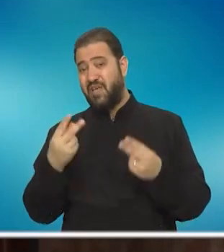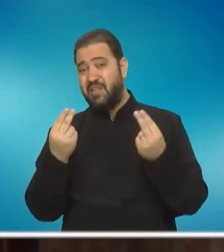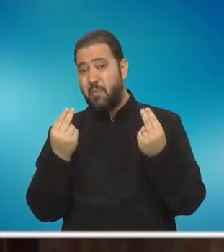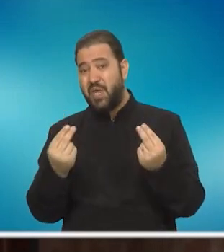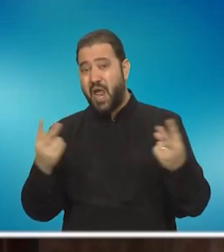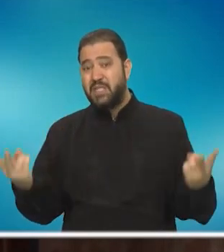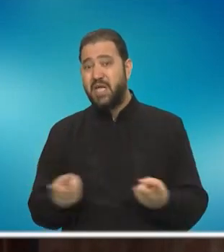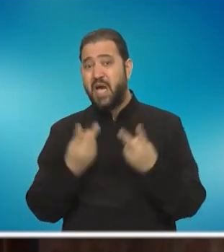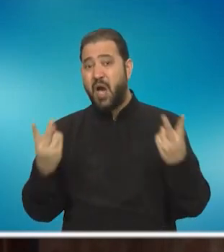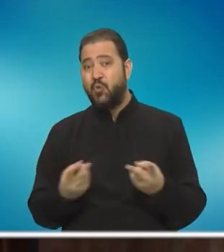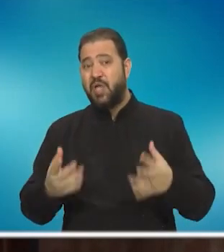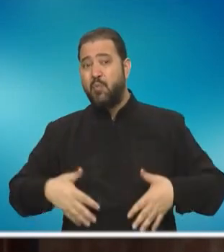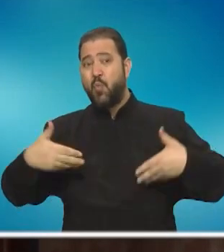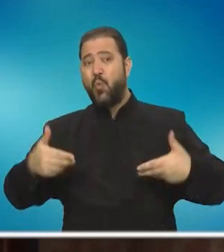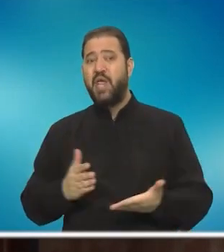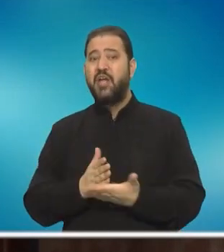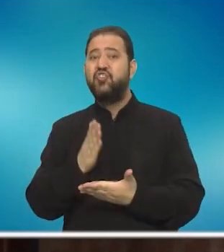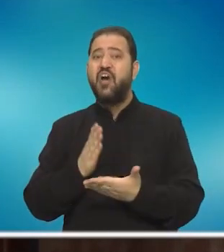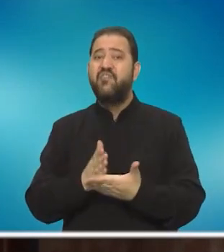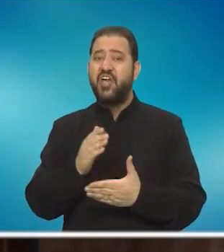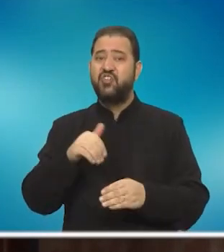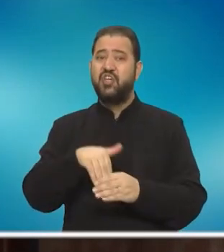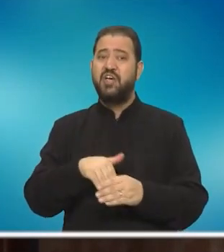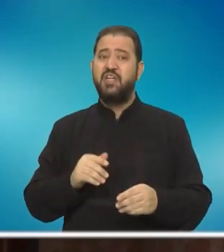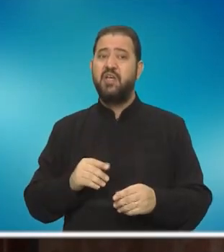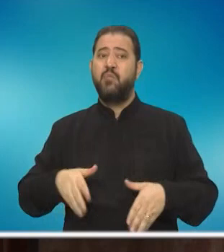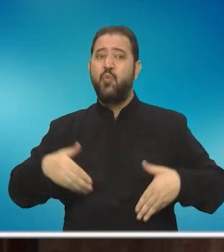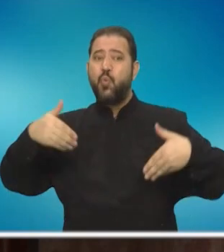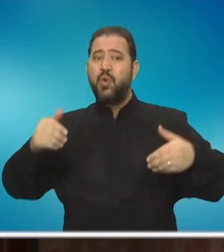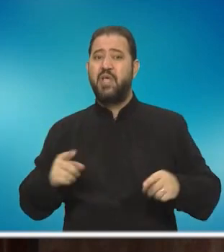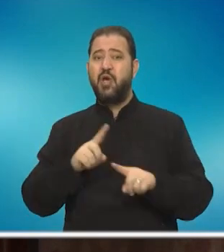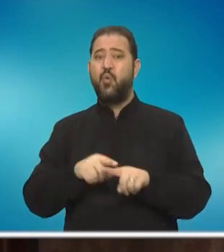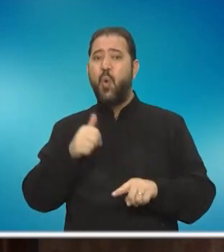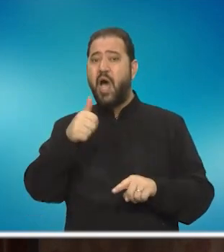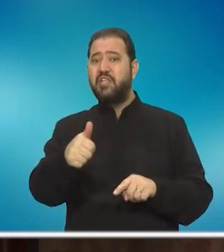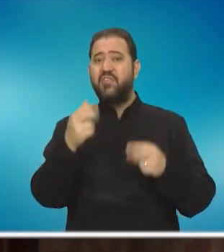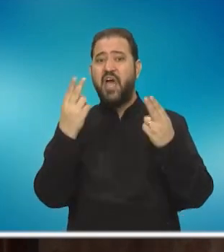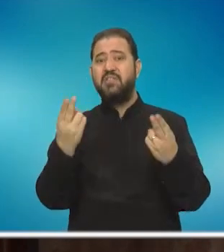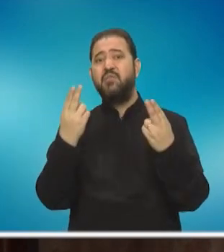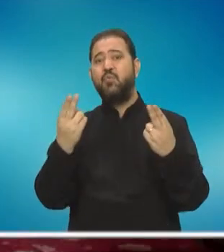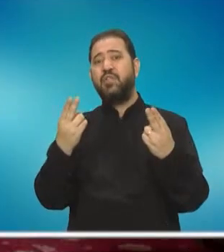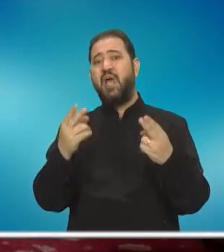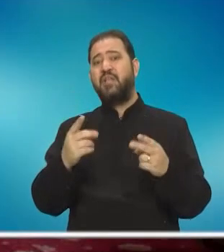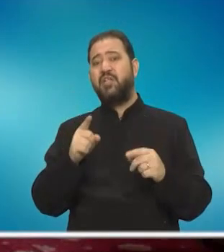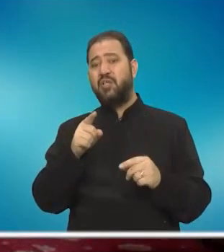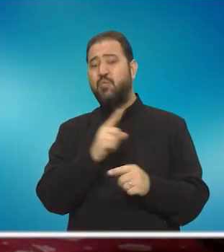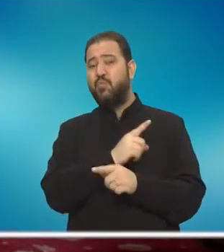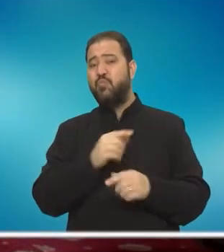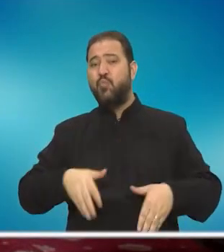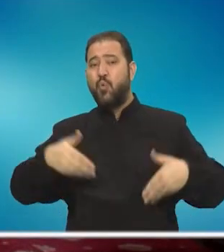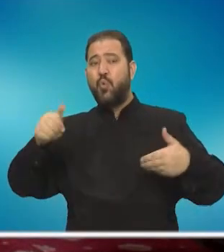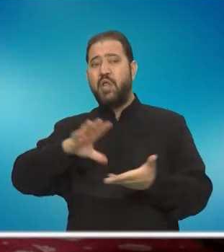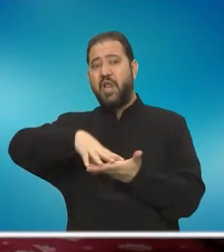să căutăm bucuria cea veșnică în bucuriile cu adevărat importante, cele